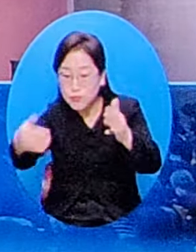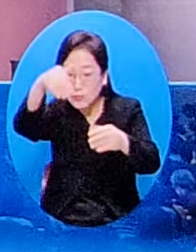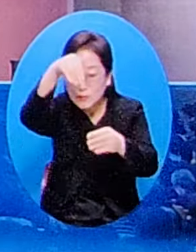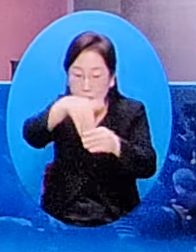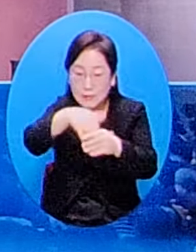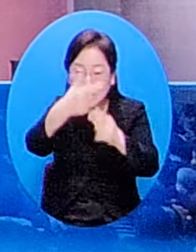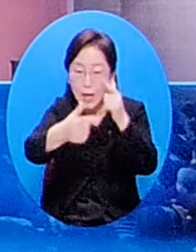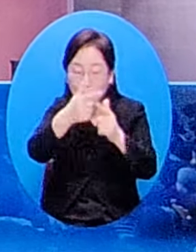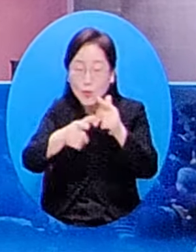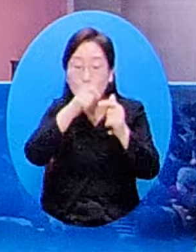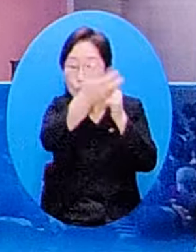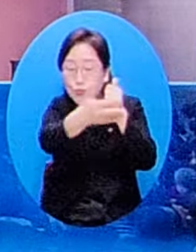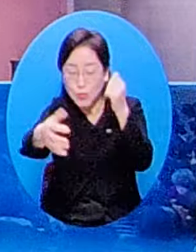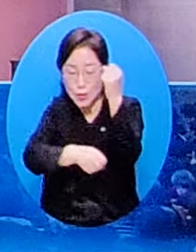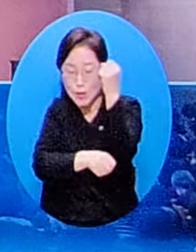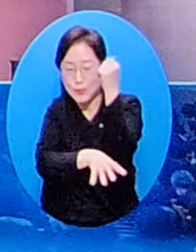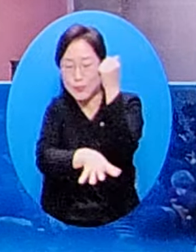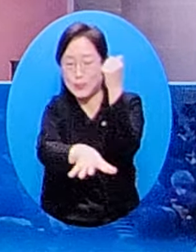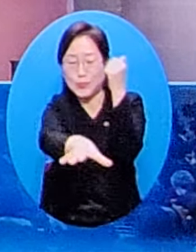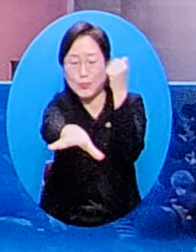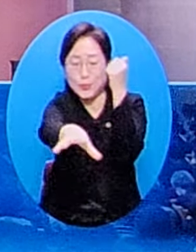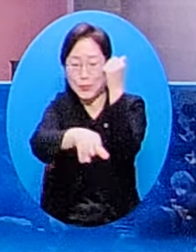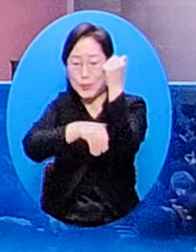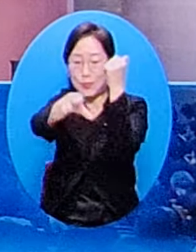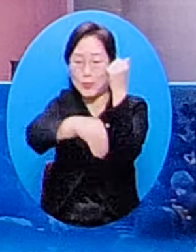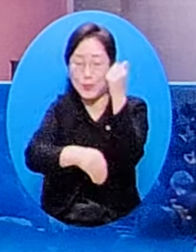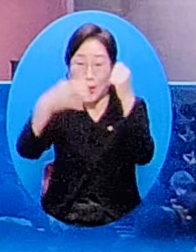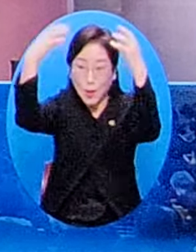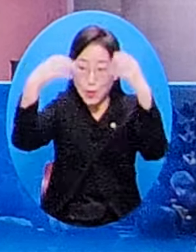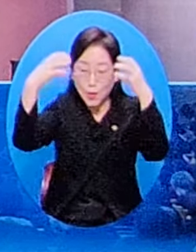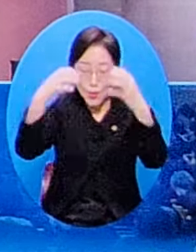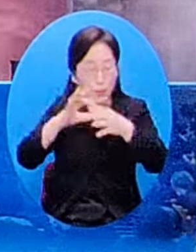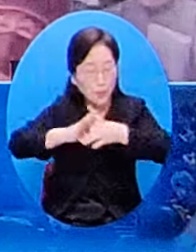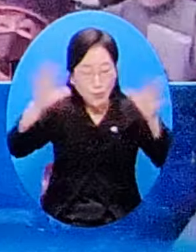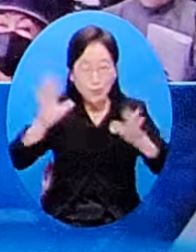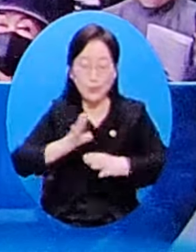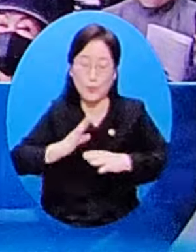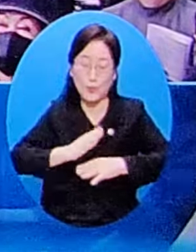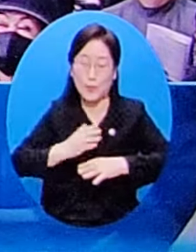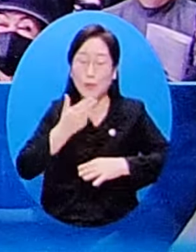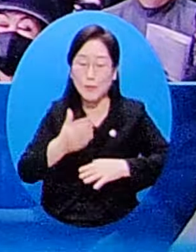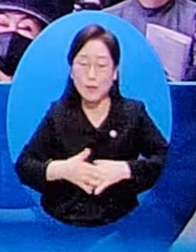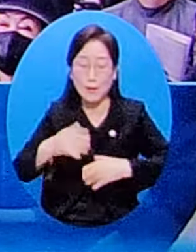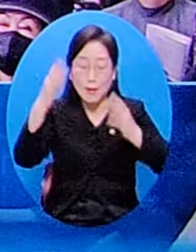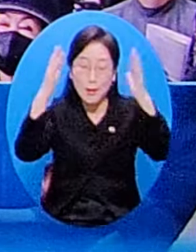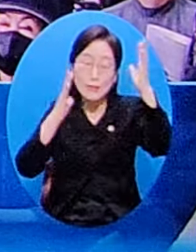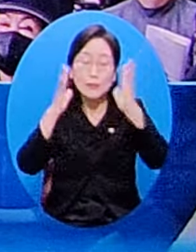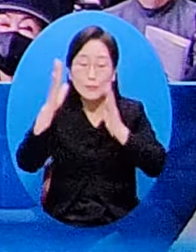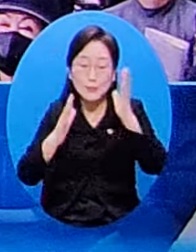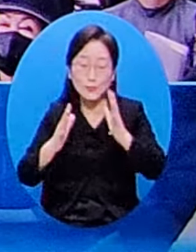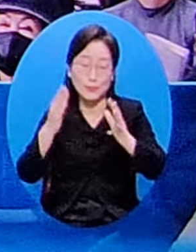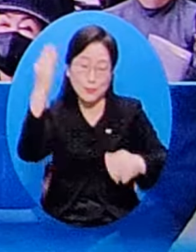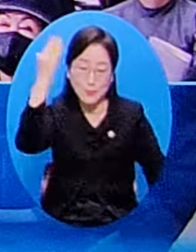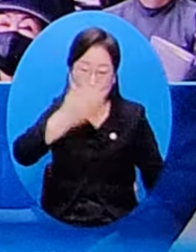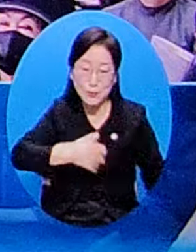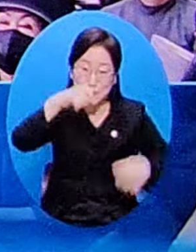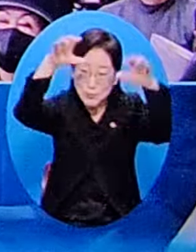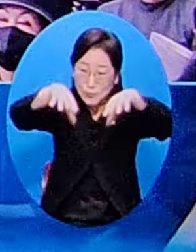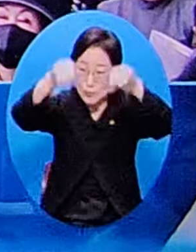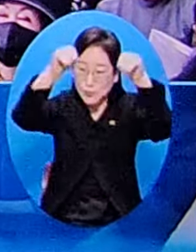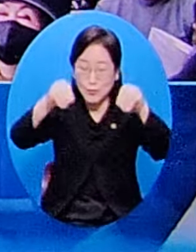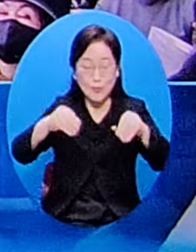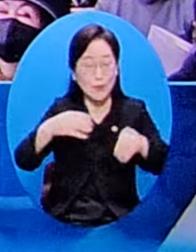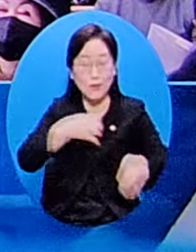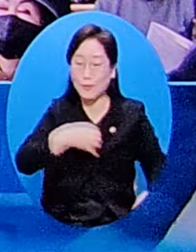강변에 뻗치고 더위가 올지라도 두려워하지 아니하며 급이 청청하며 가뭄은 해도 걱정이 없고 결실이